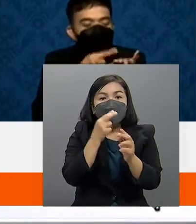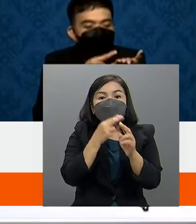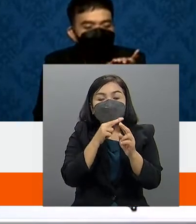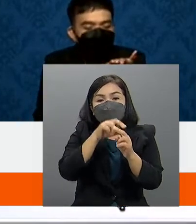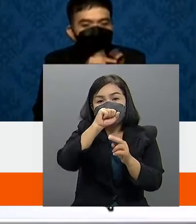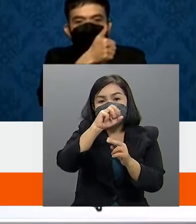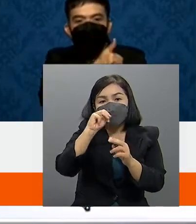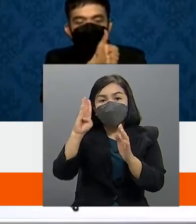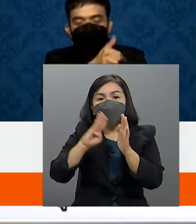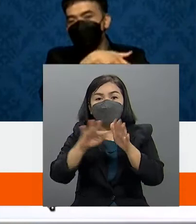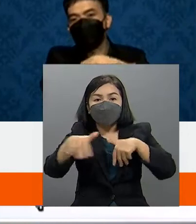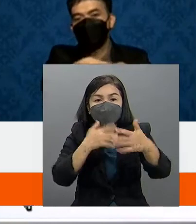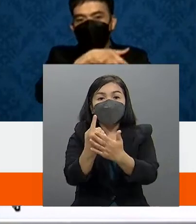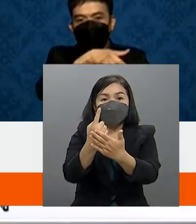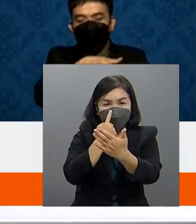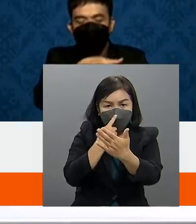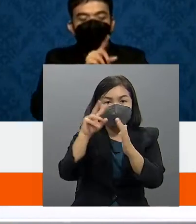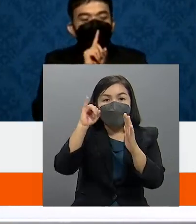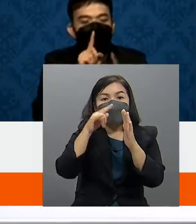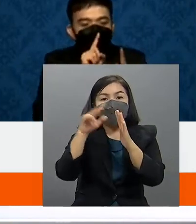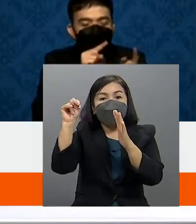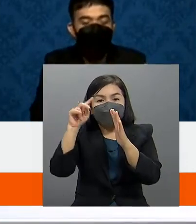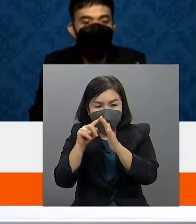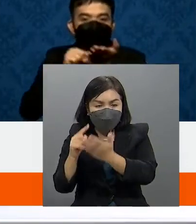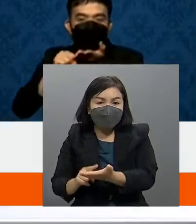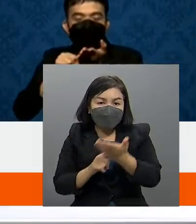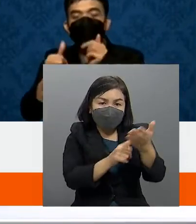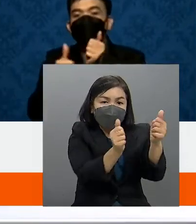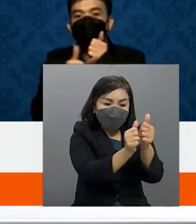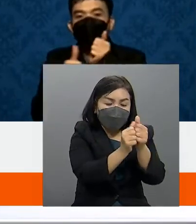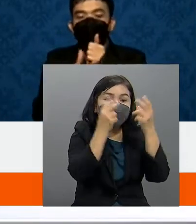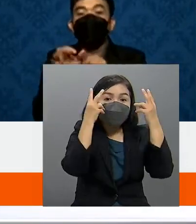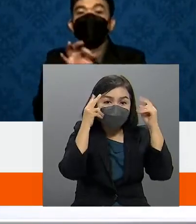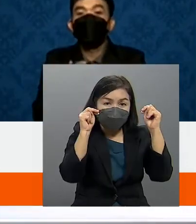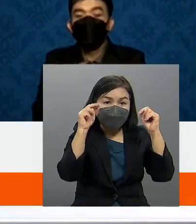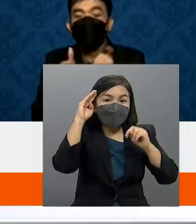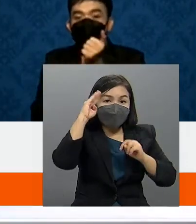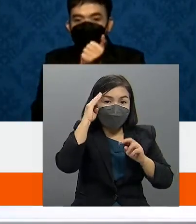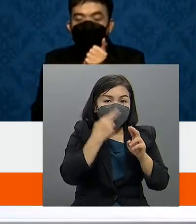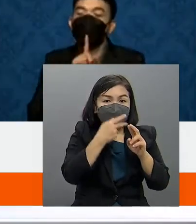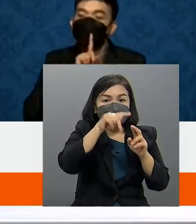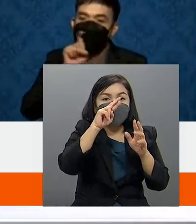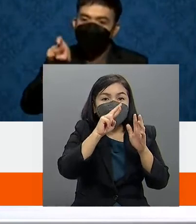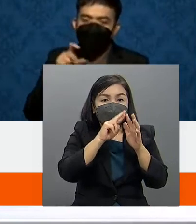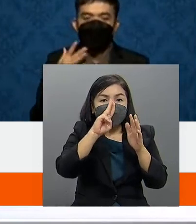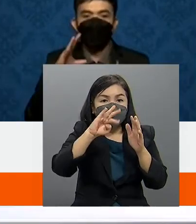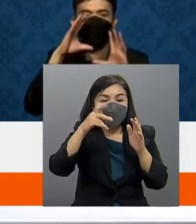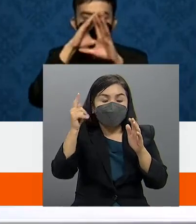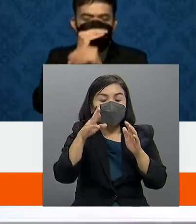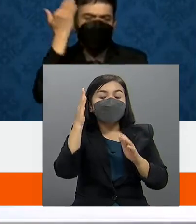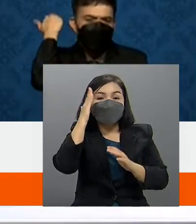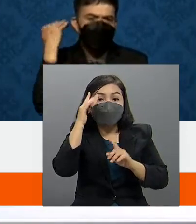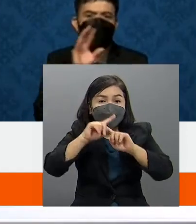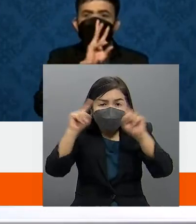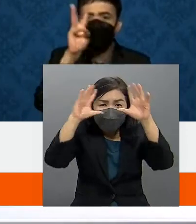นได้ปรึกษากันจะนำเรื่องนี้ให้รองนายกประวิตรเพื่อที่จะทราบความคืบหน้าแต่เมื่อคืนวันที่6ธันวาคมกลับ